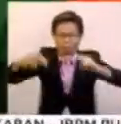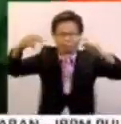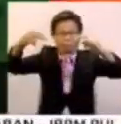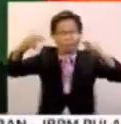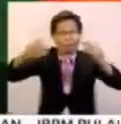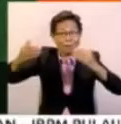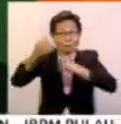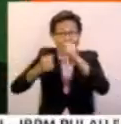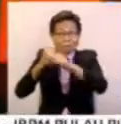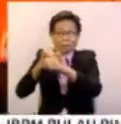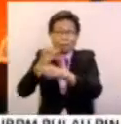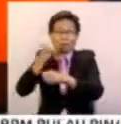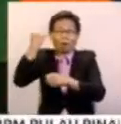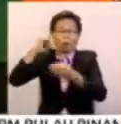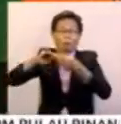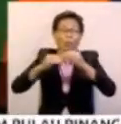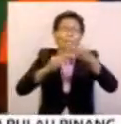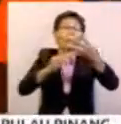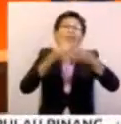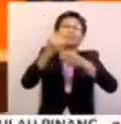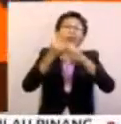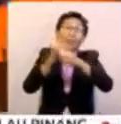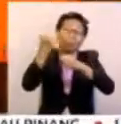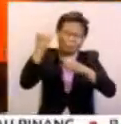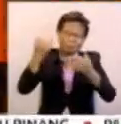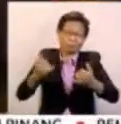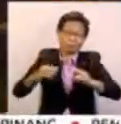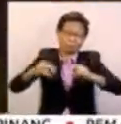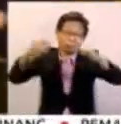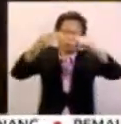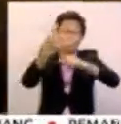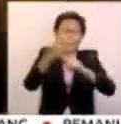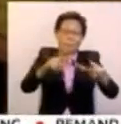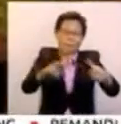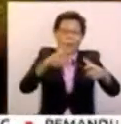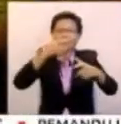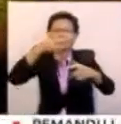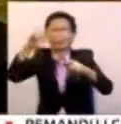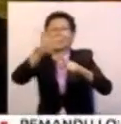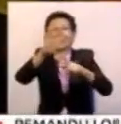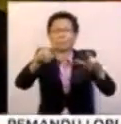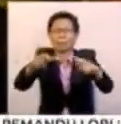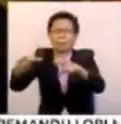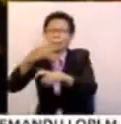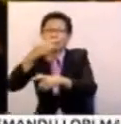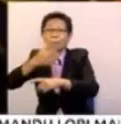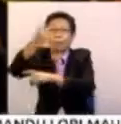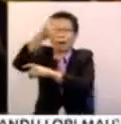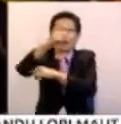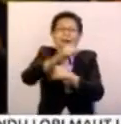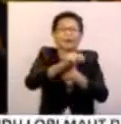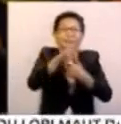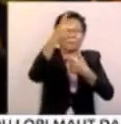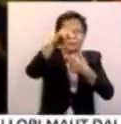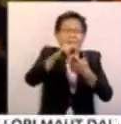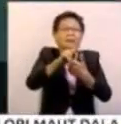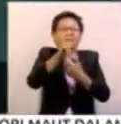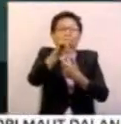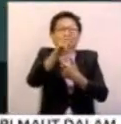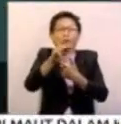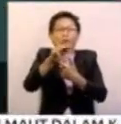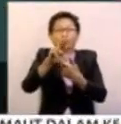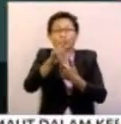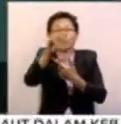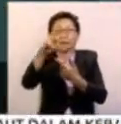lepas, ia menduduki tangga keempat Liga. Selepas ini, empat pasukan terbaik Liga Perdana iaitu UNIKL, TNB,